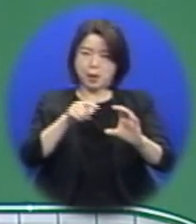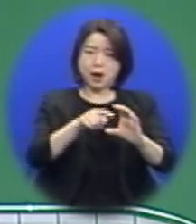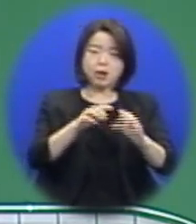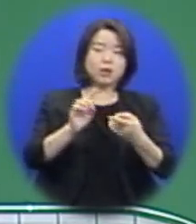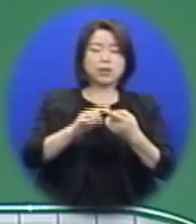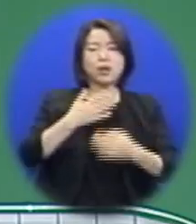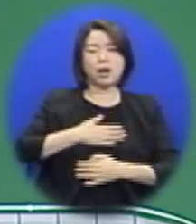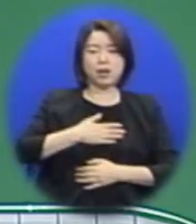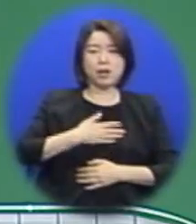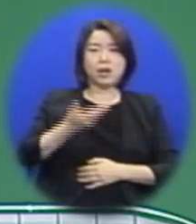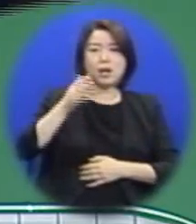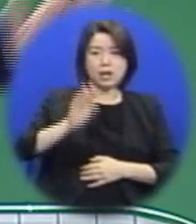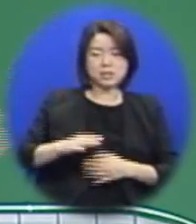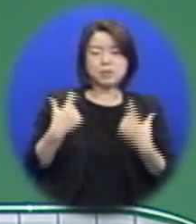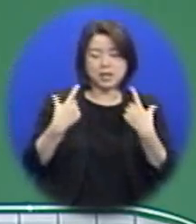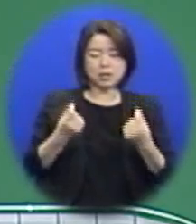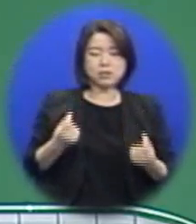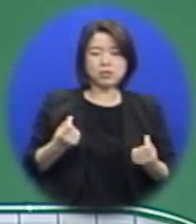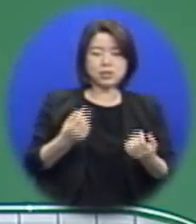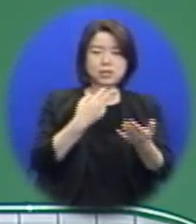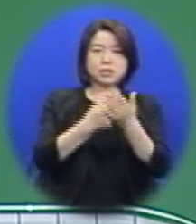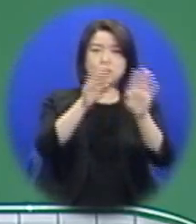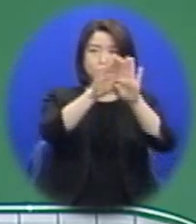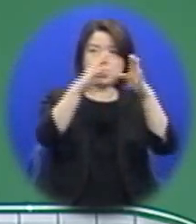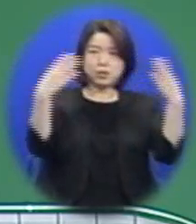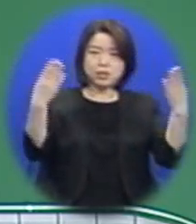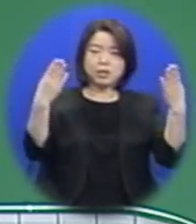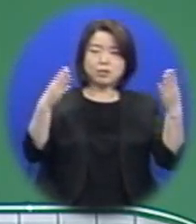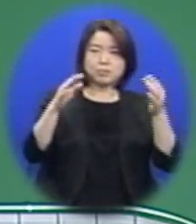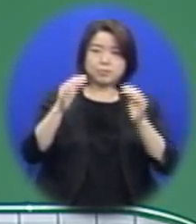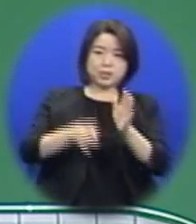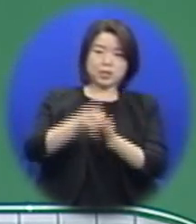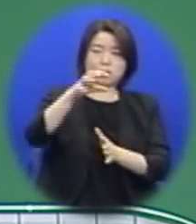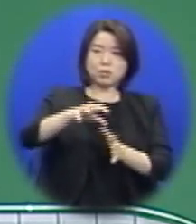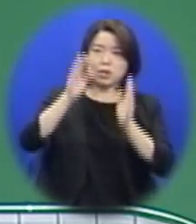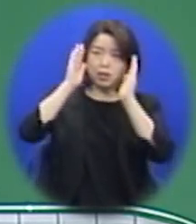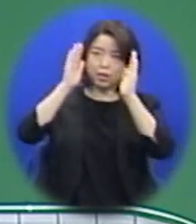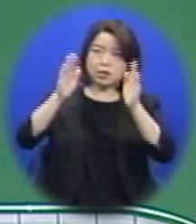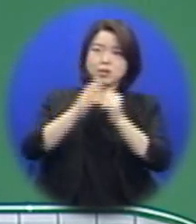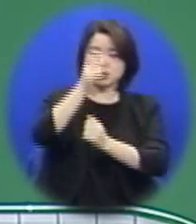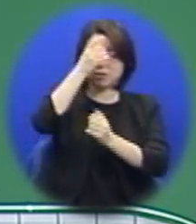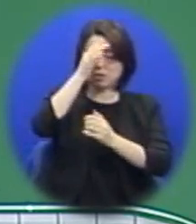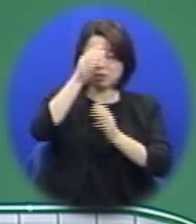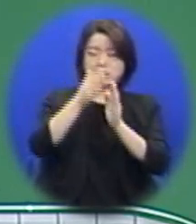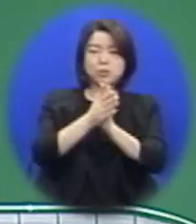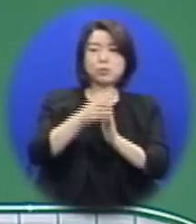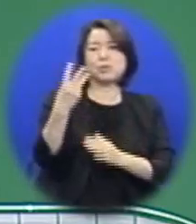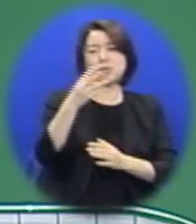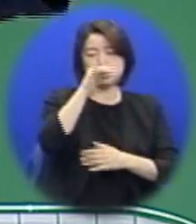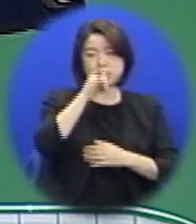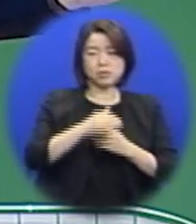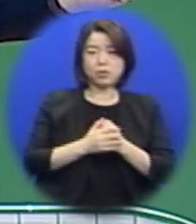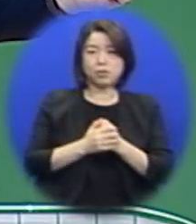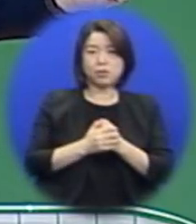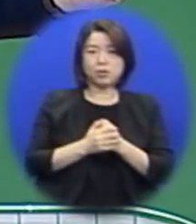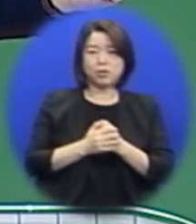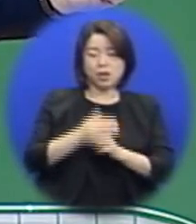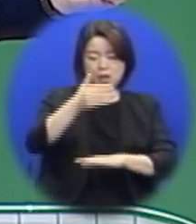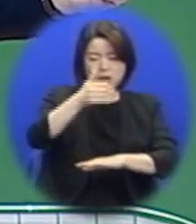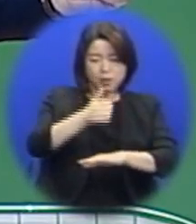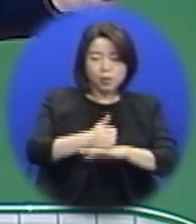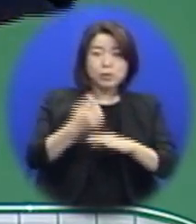향하여 문을 활짝 열어놓고 하루에 세 번 그는 기도했습니다. 그래서 그는 사자굴에 끌려